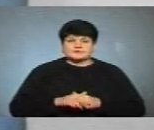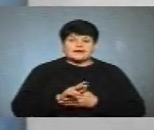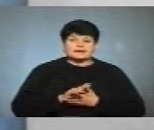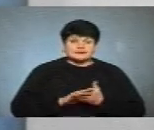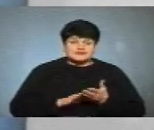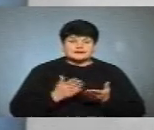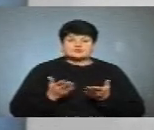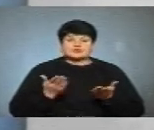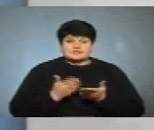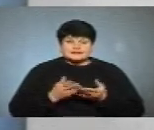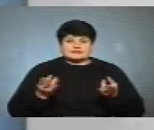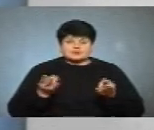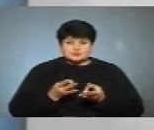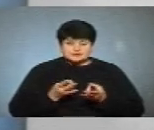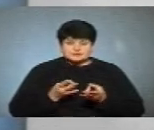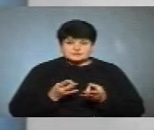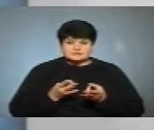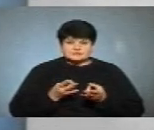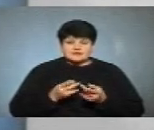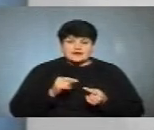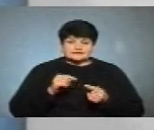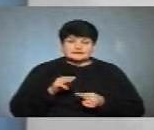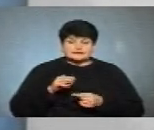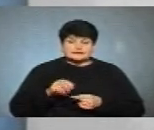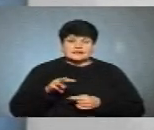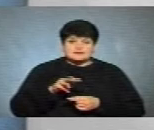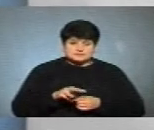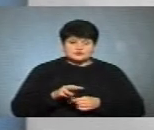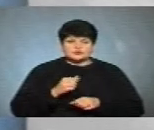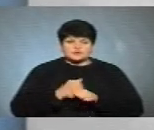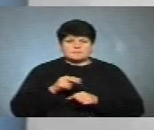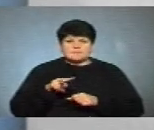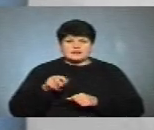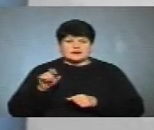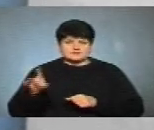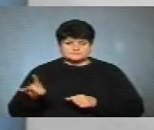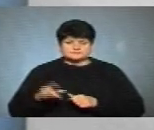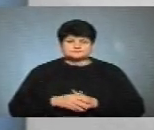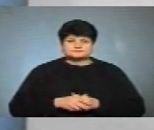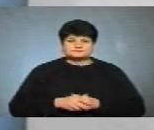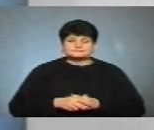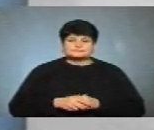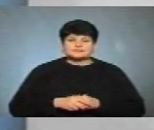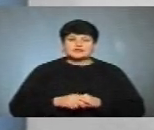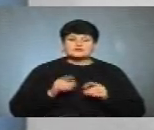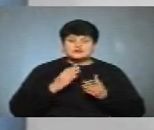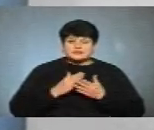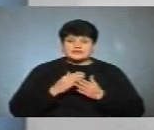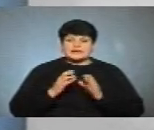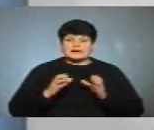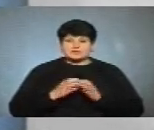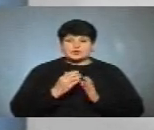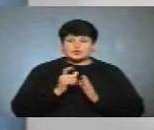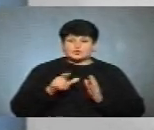є необхідність висока кількість антитіл М, то проводиться ПЛР-дослідження. Таким чином, є категорія людей,